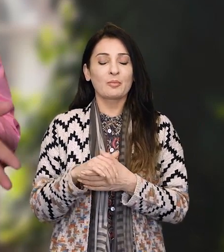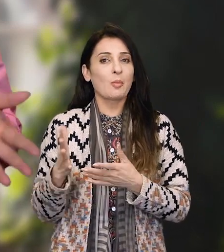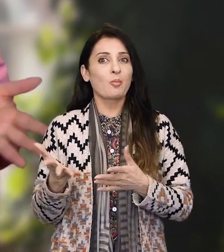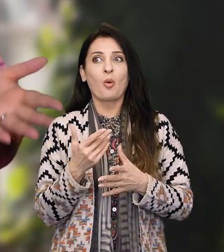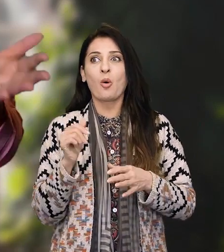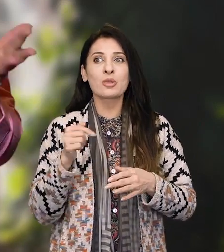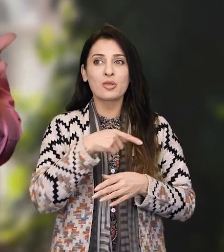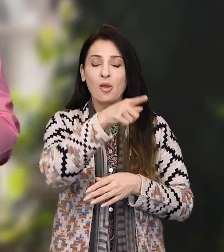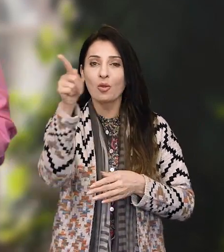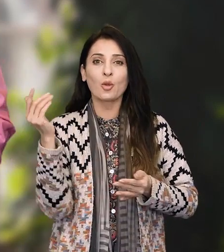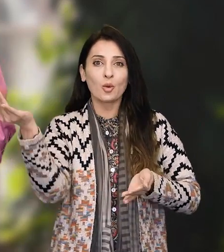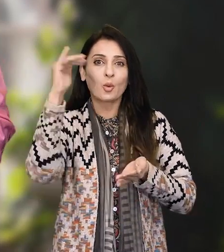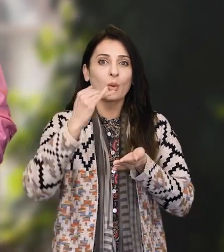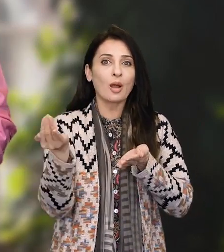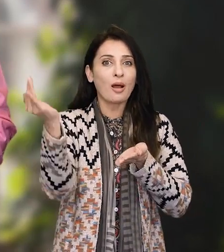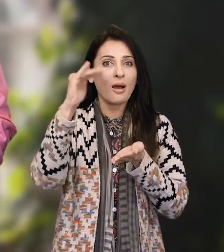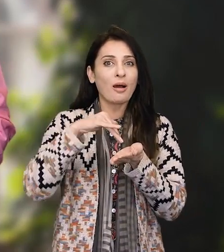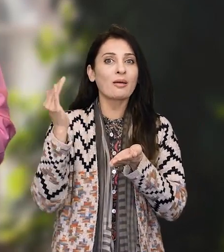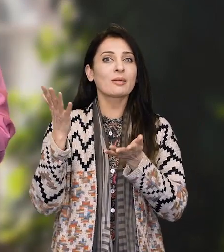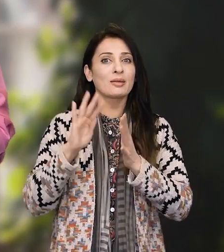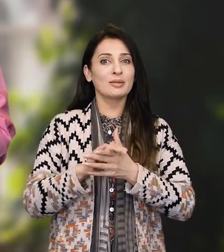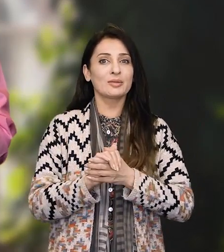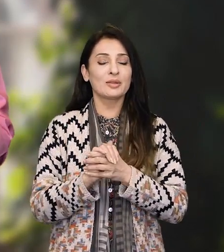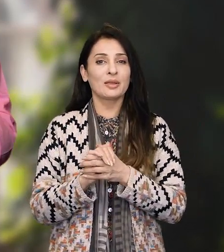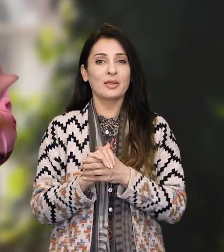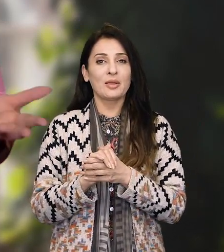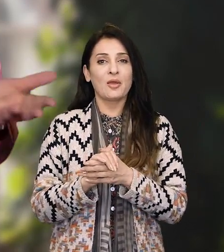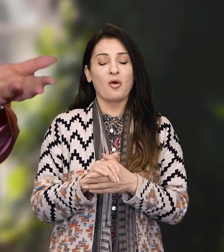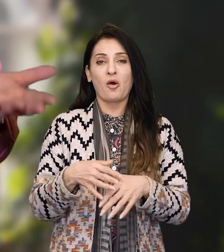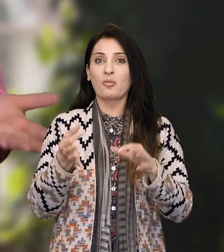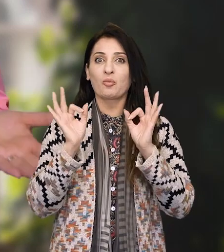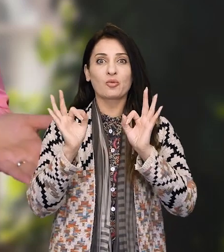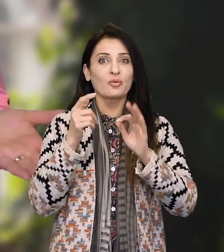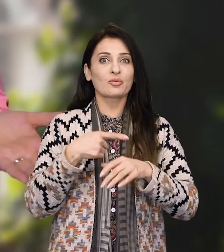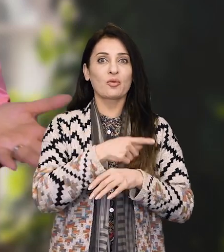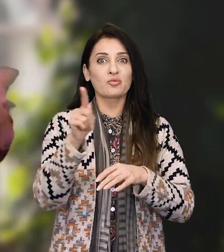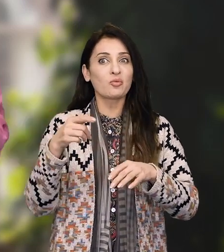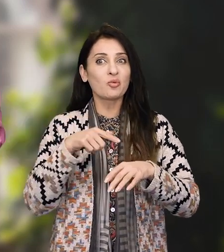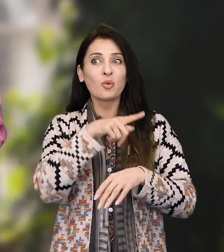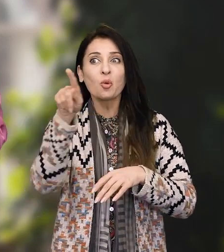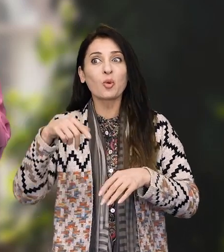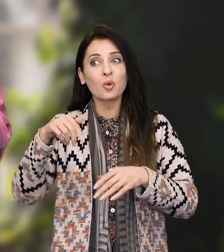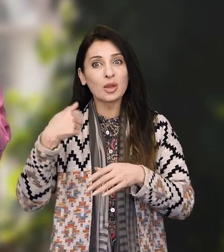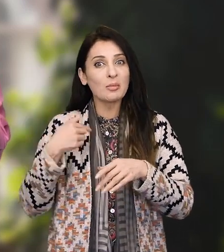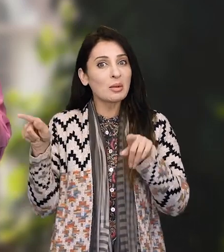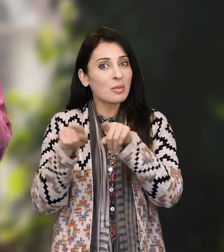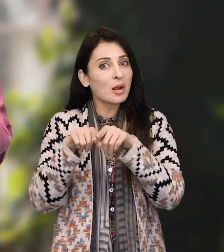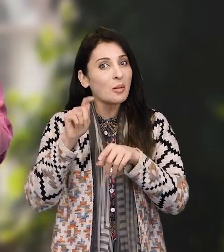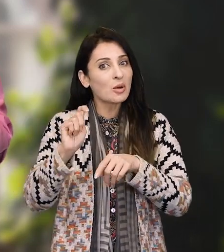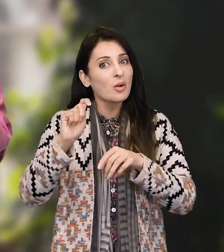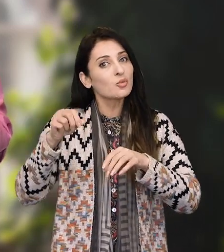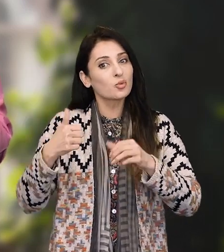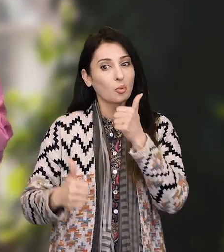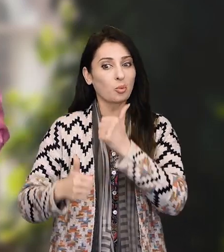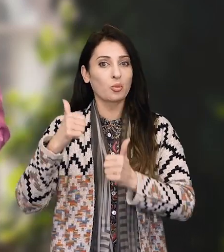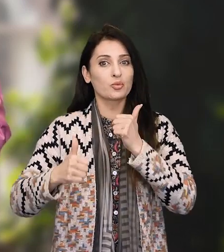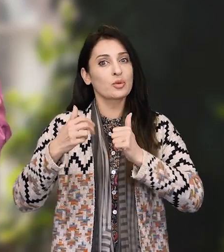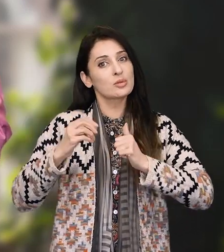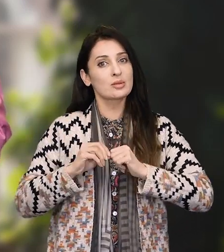come in the same line of work, which is great because, you know, competition always makes everybody perform